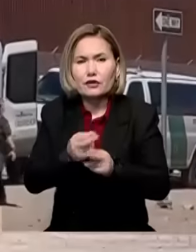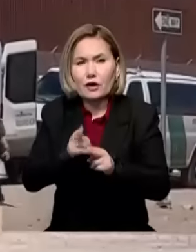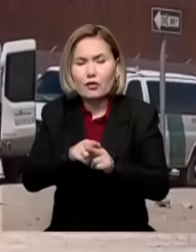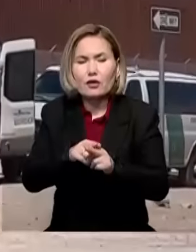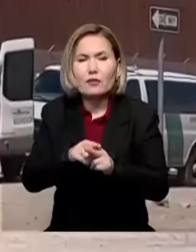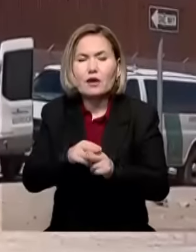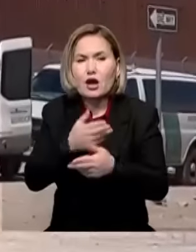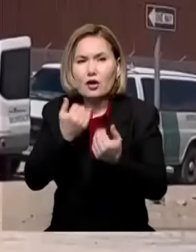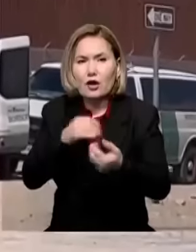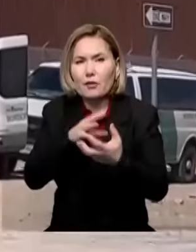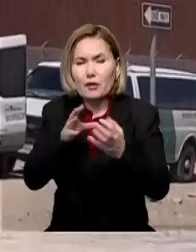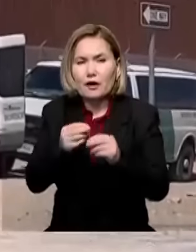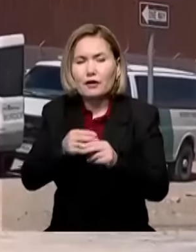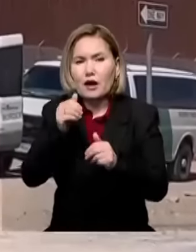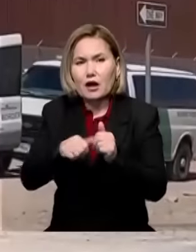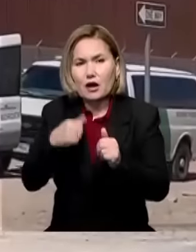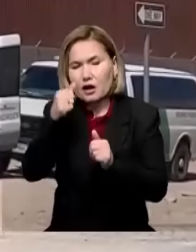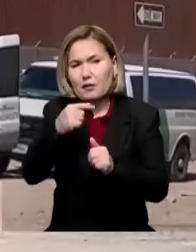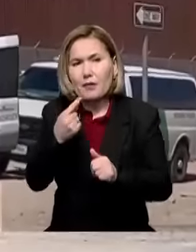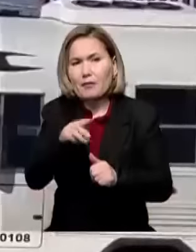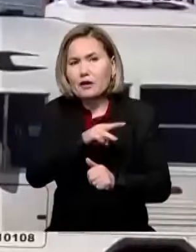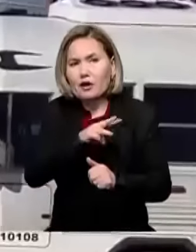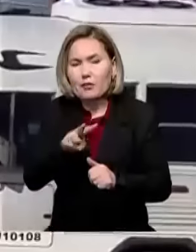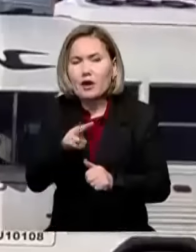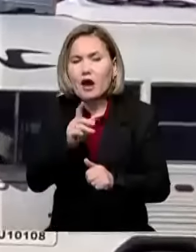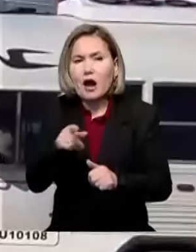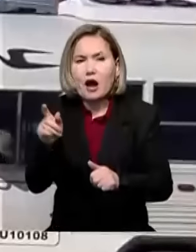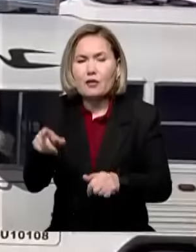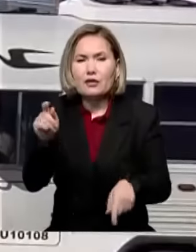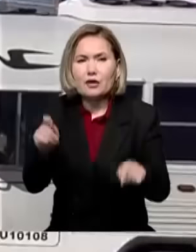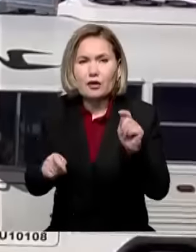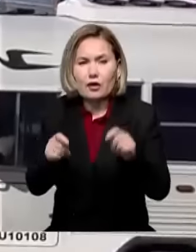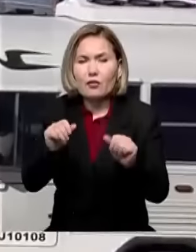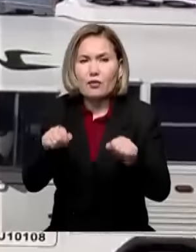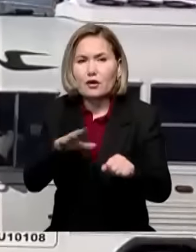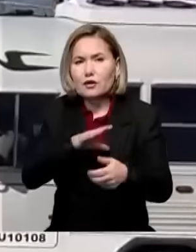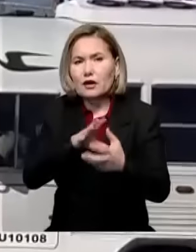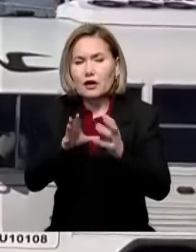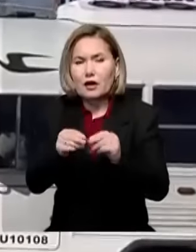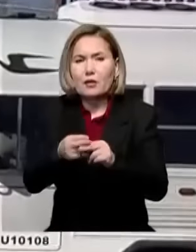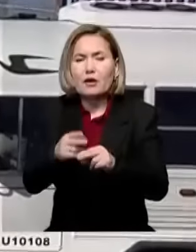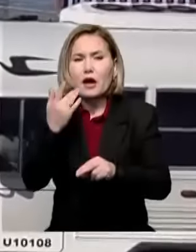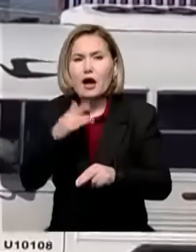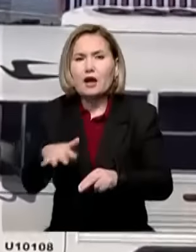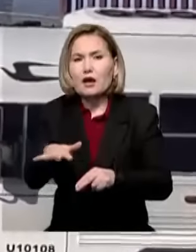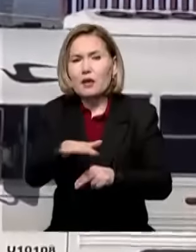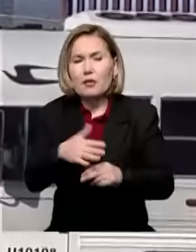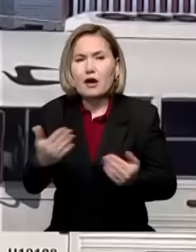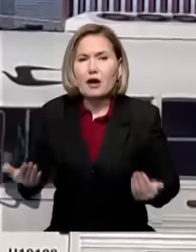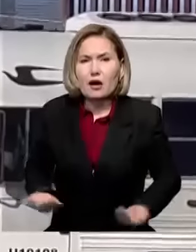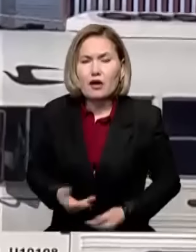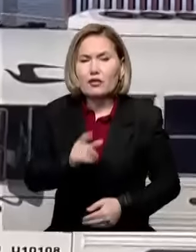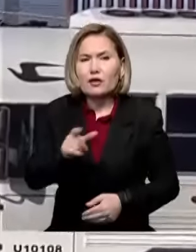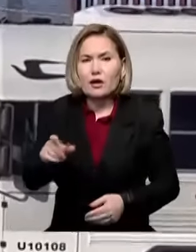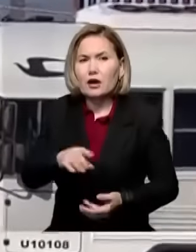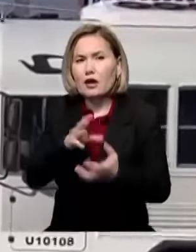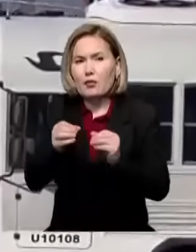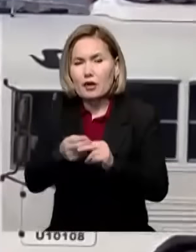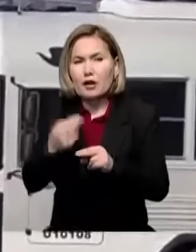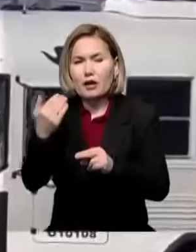қарамастан, елге жыл сайын 1 миллионнан астам мигрант келуі мүмкін дейді. Шекарадағы аймақтардың тұрғындары да биліктің жуық